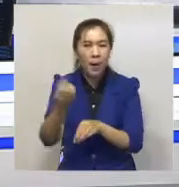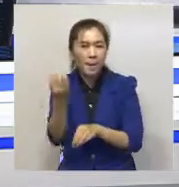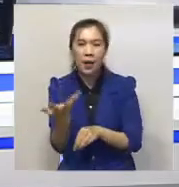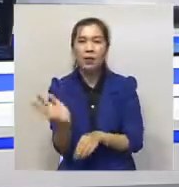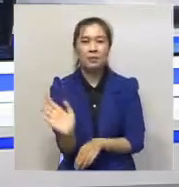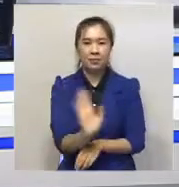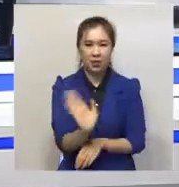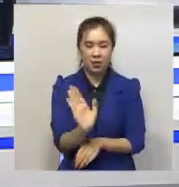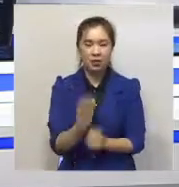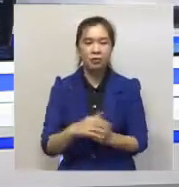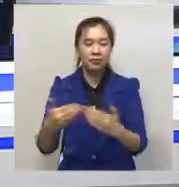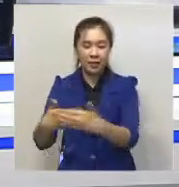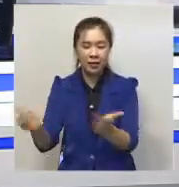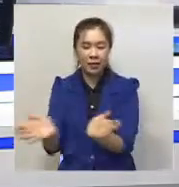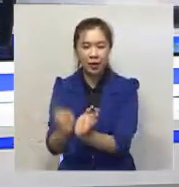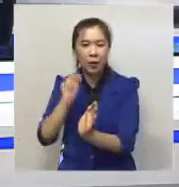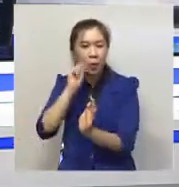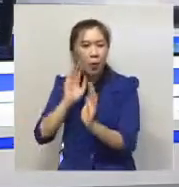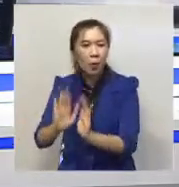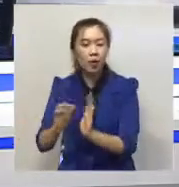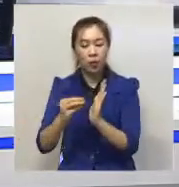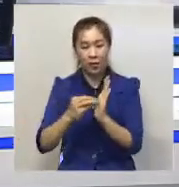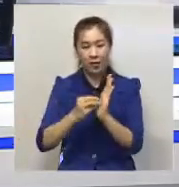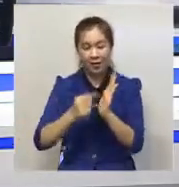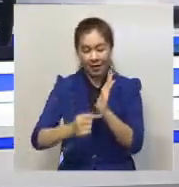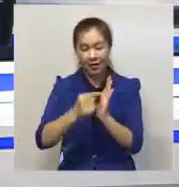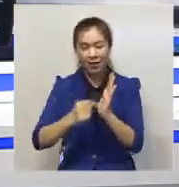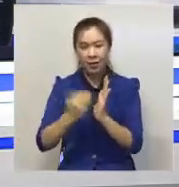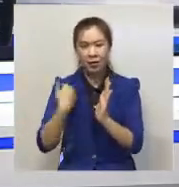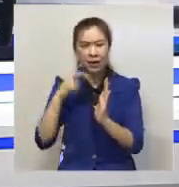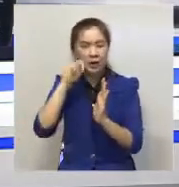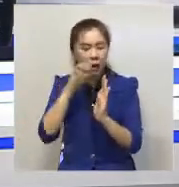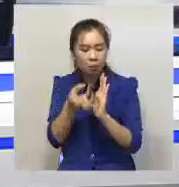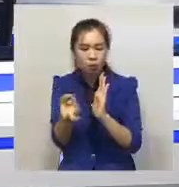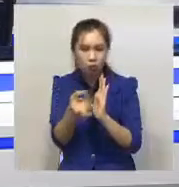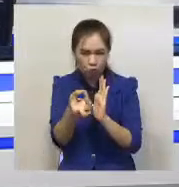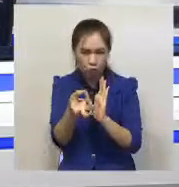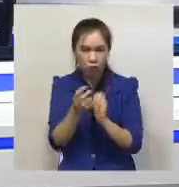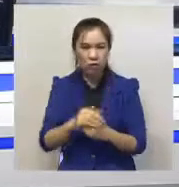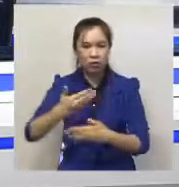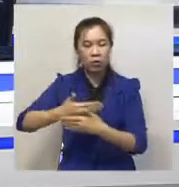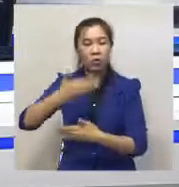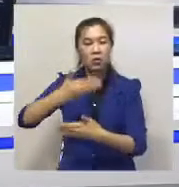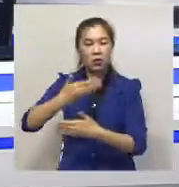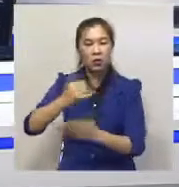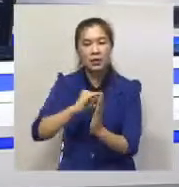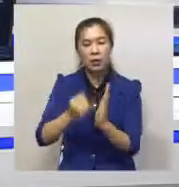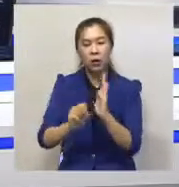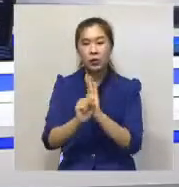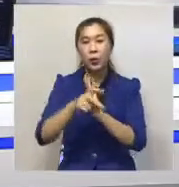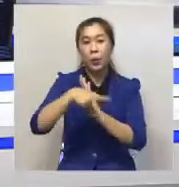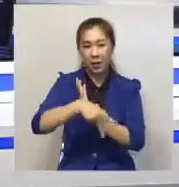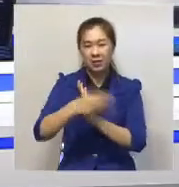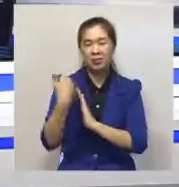มากซึ่งก็พบว่าอ่างเก็บน้ำบางแห่งในพื้นที่ภาคกลางค่ะมีปริมาณน้ำเหลือน้อยโดยเฉพาะที่เขื่อนเกษียวจังหวัดสุพรรณบุ